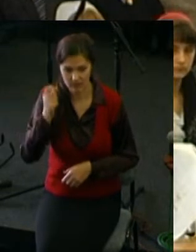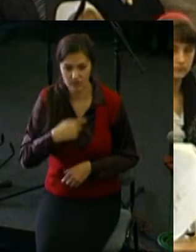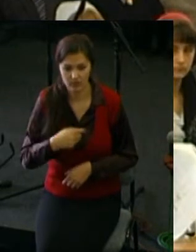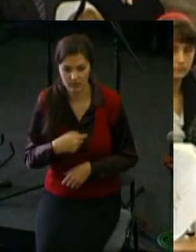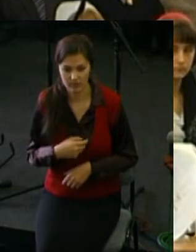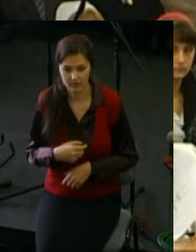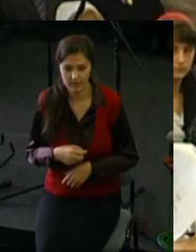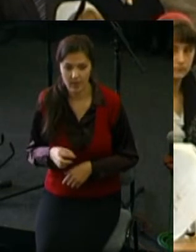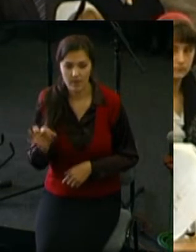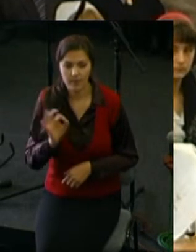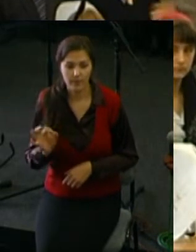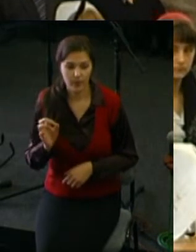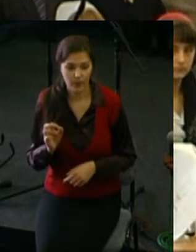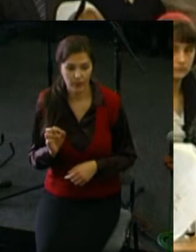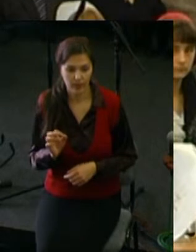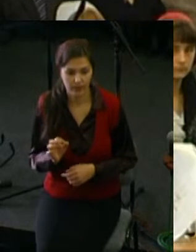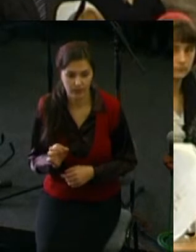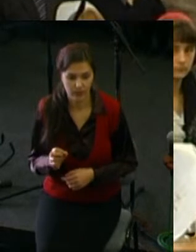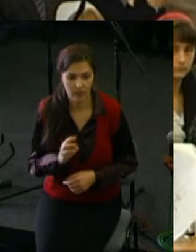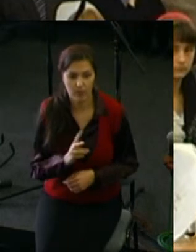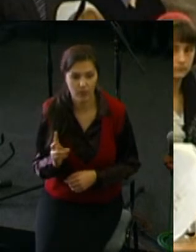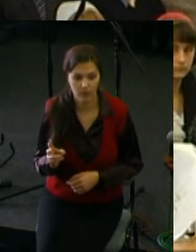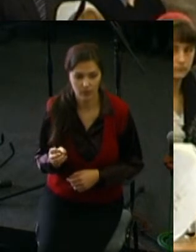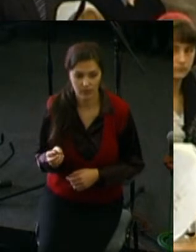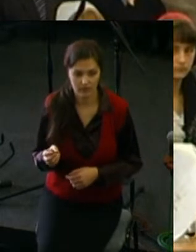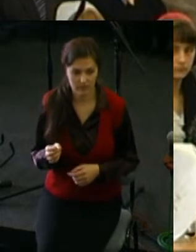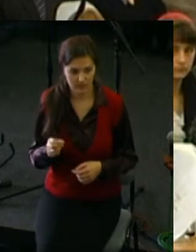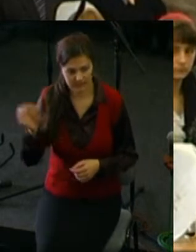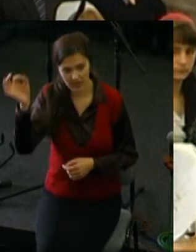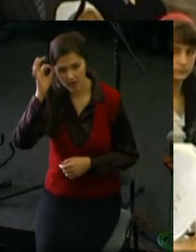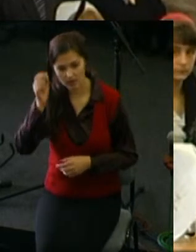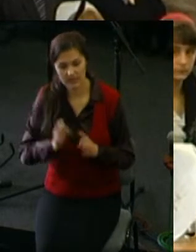церкви сьогодні нагадує про себе